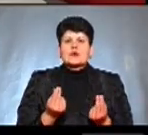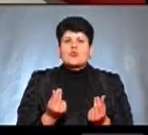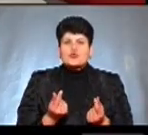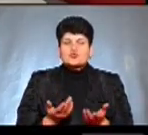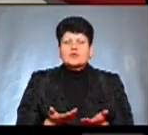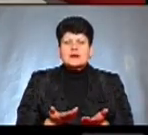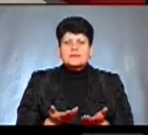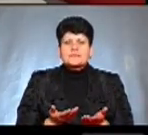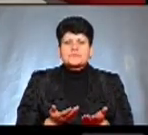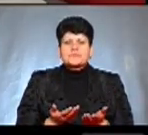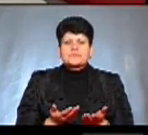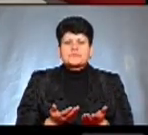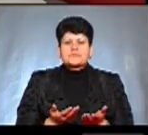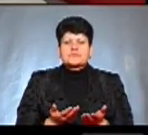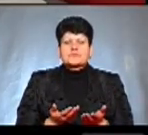там